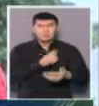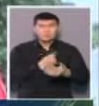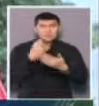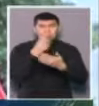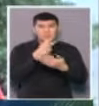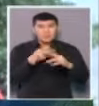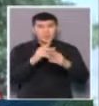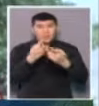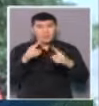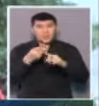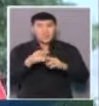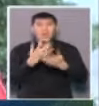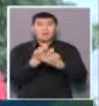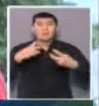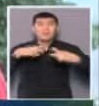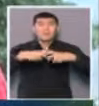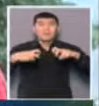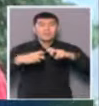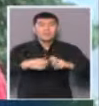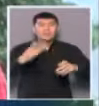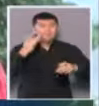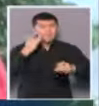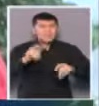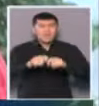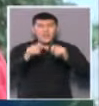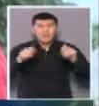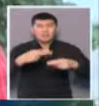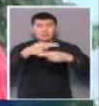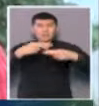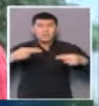көтеріп отқан мәселесін, қырсырын ашып,